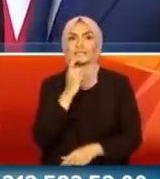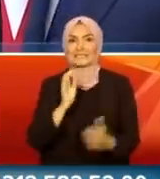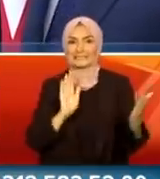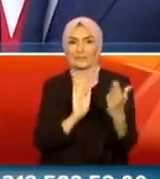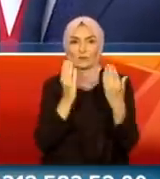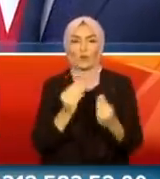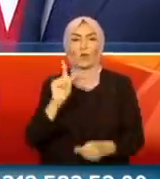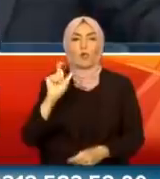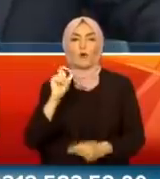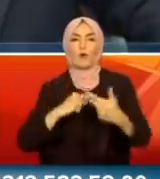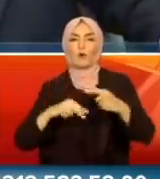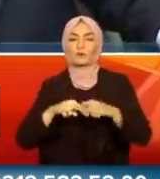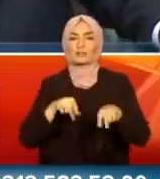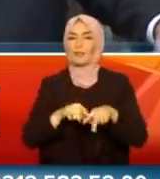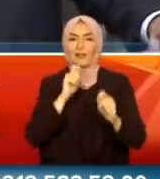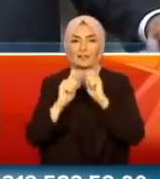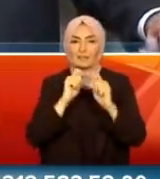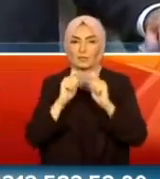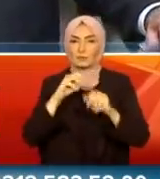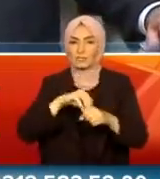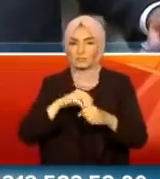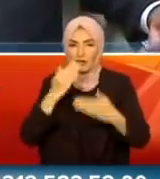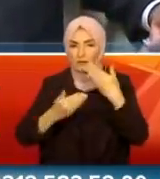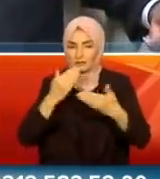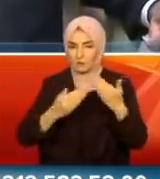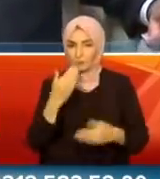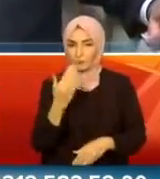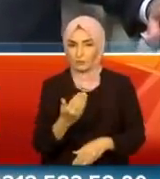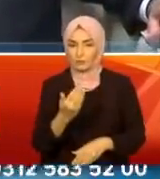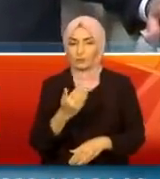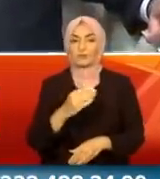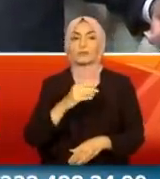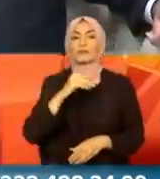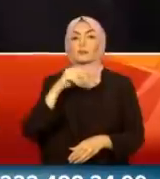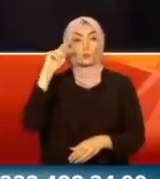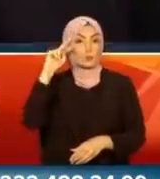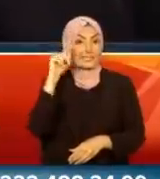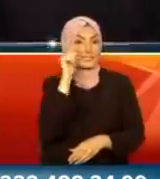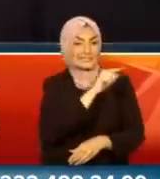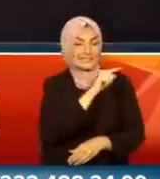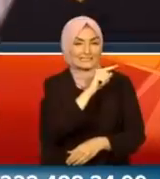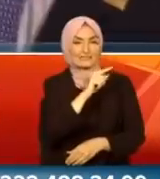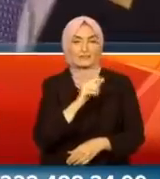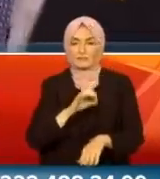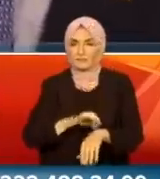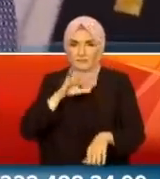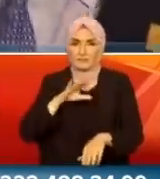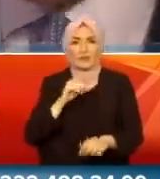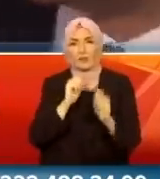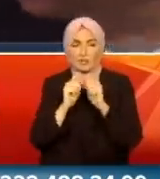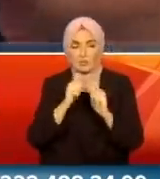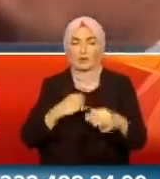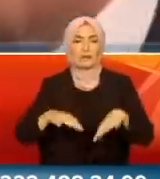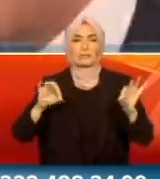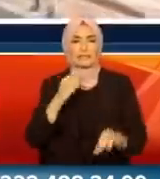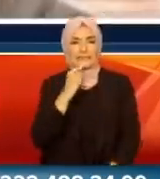yapıyor. Türkiye'nin diyalog çağrılarına rağmen masadan uzak duran Yunanistan'ın birdenbire müzakereye hazırız demesi de bu konuda